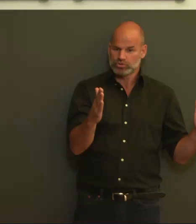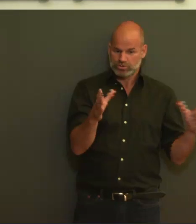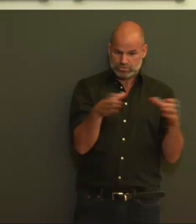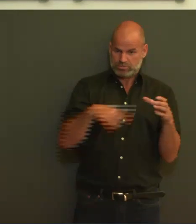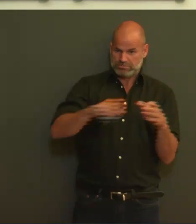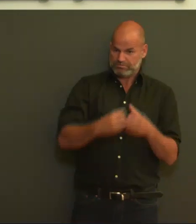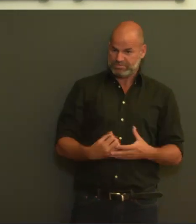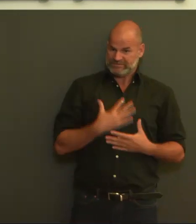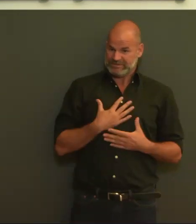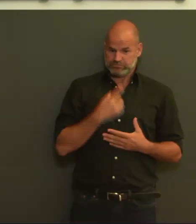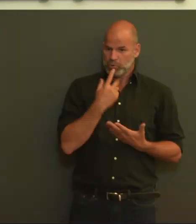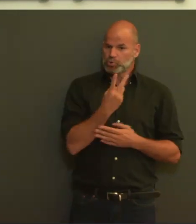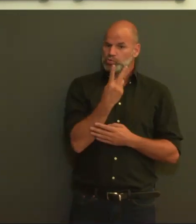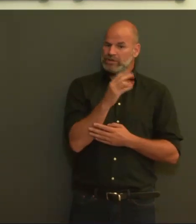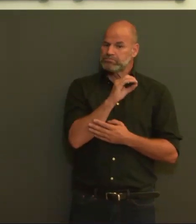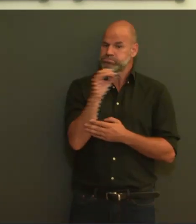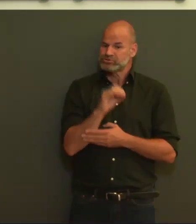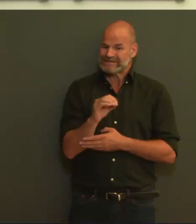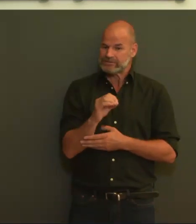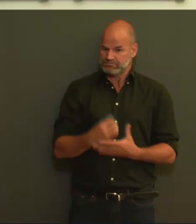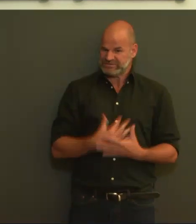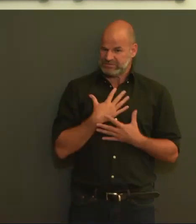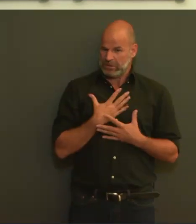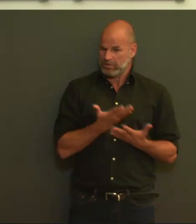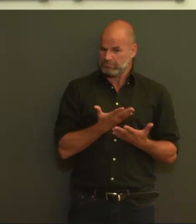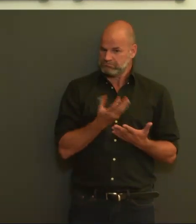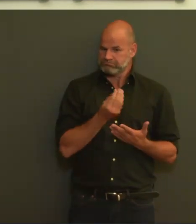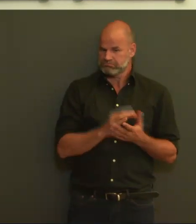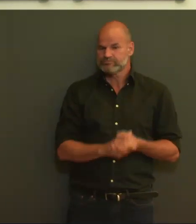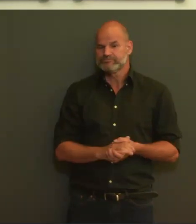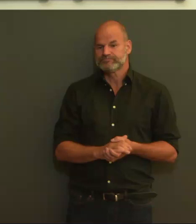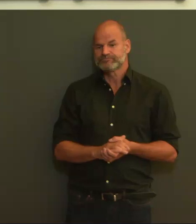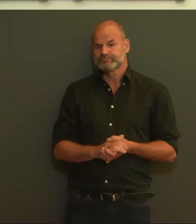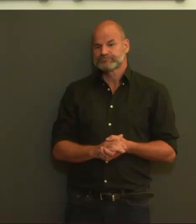kinderen wel 20% van de bevolking uitmaken.